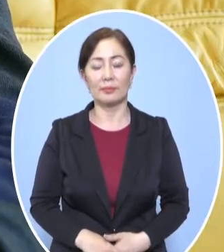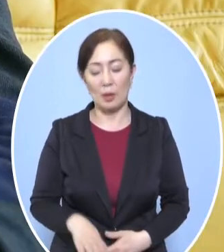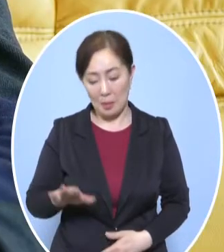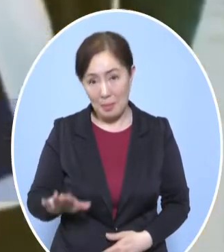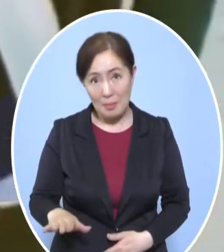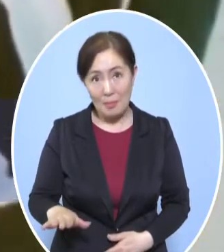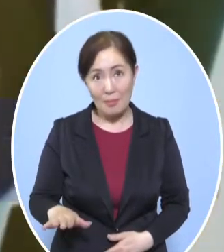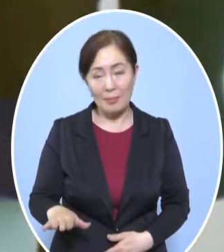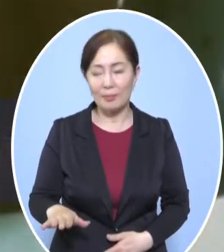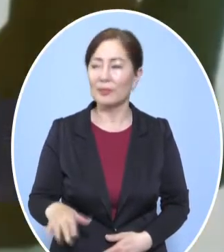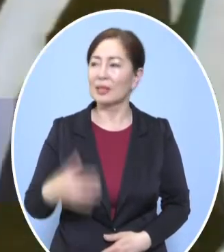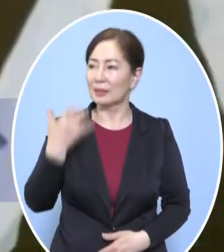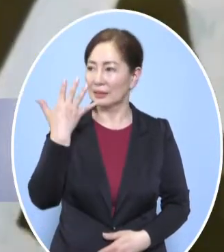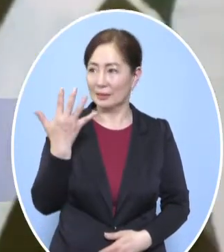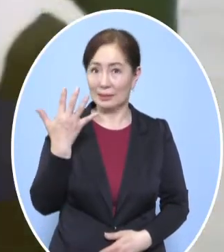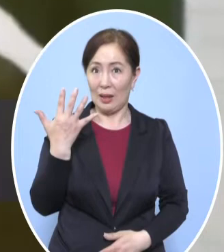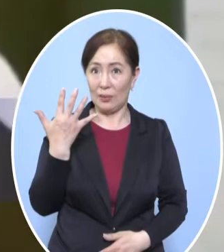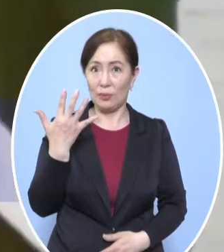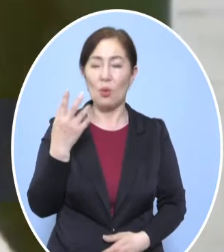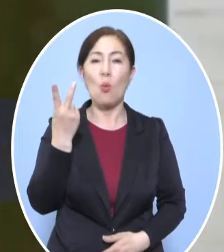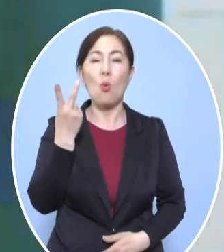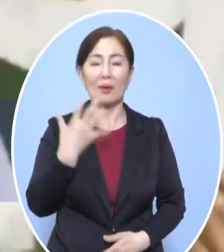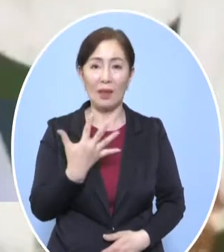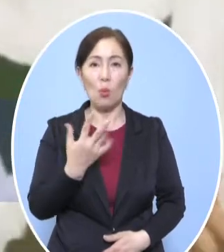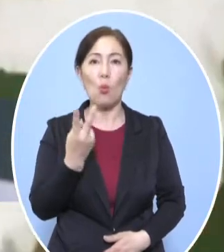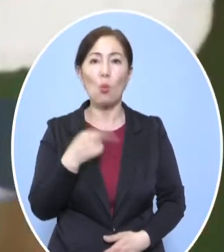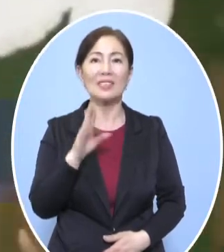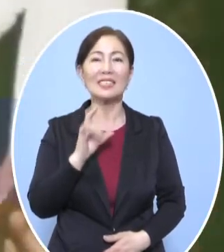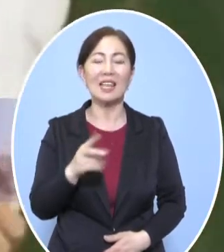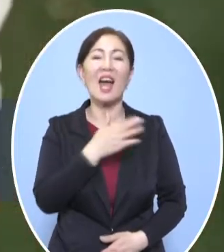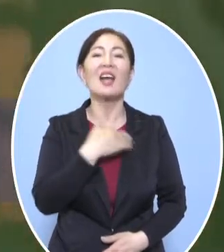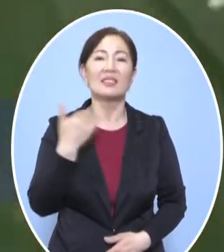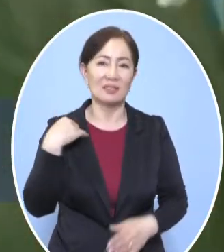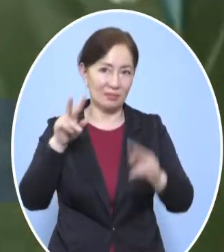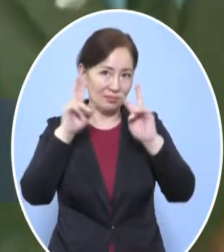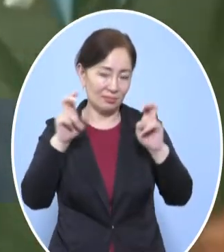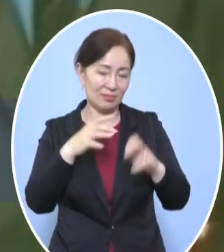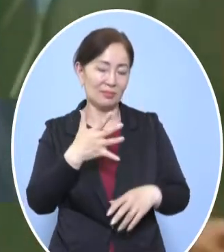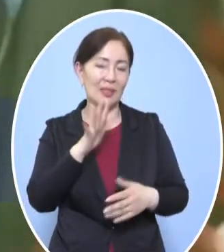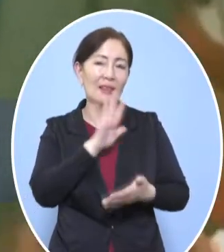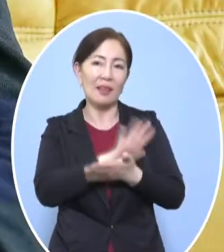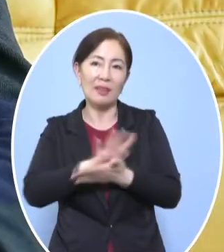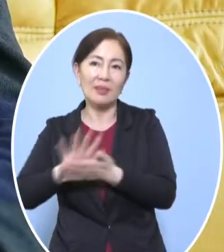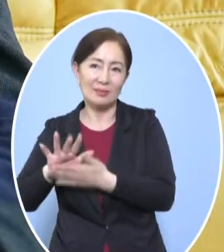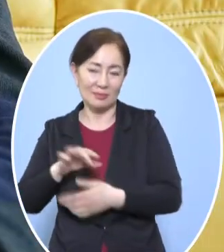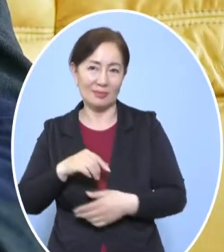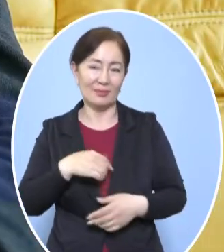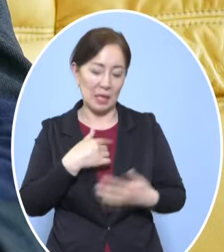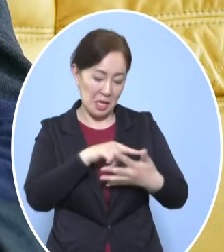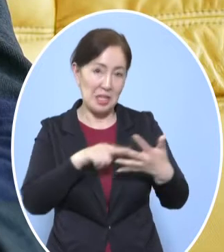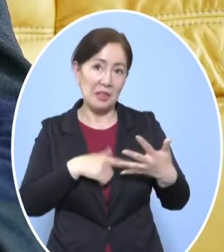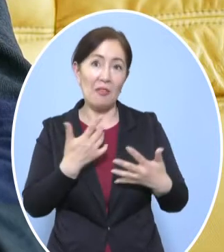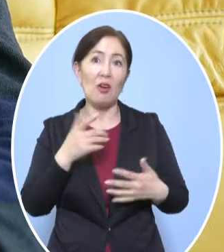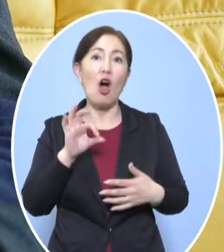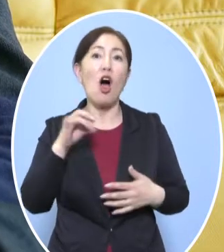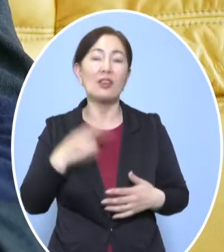Багад бол 5 үндсэн эзэн гэж нэг тэмдгийн болцол ханга их сайн сурагчийн ажил ба штэ бүх хичээл дээр онцордог. Тэг дүн тавьдаг